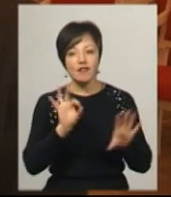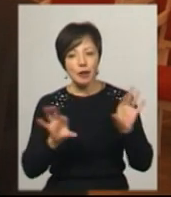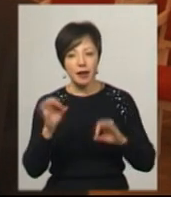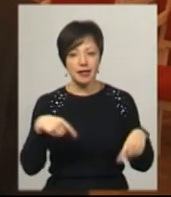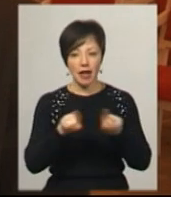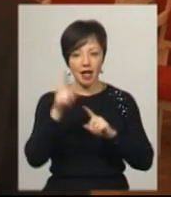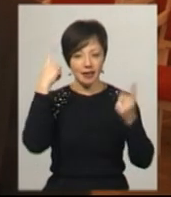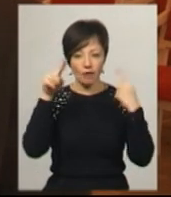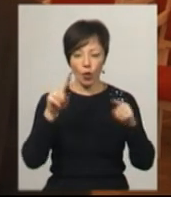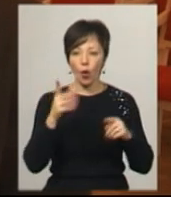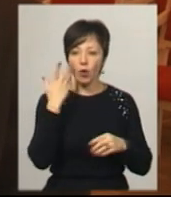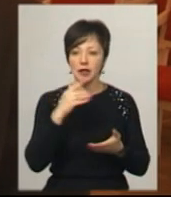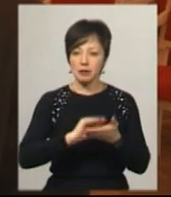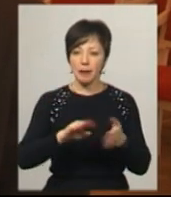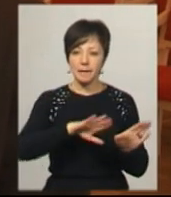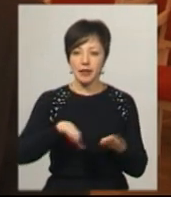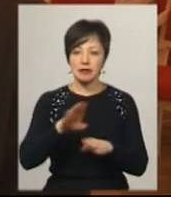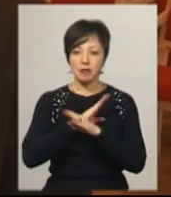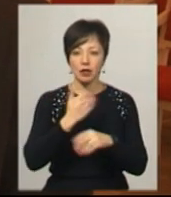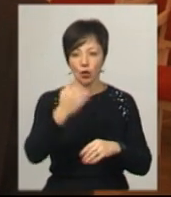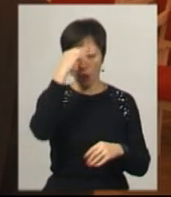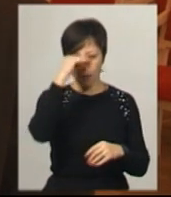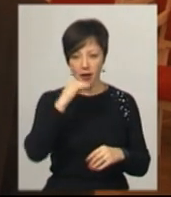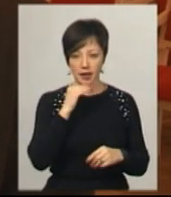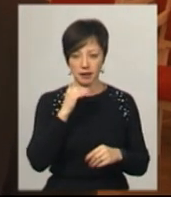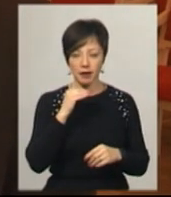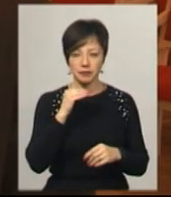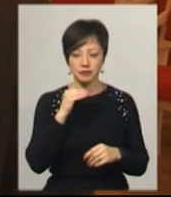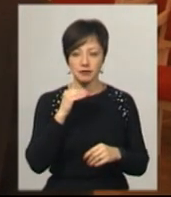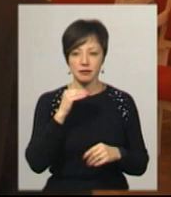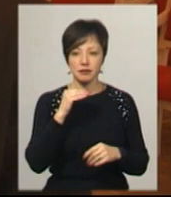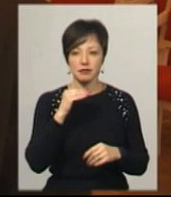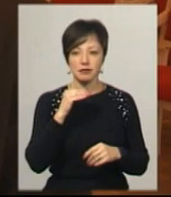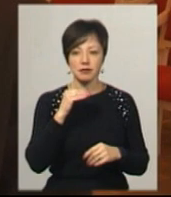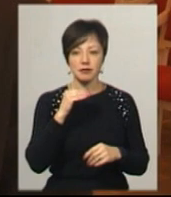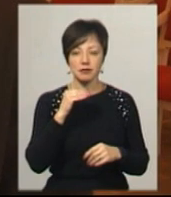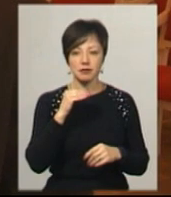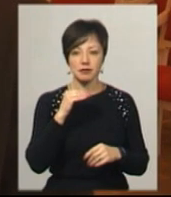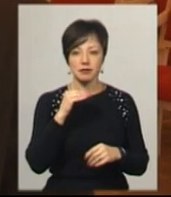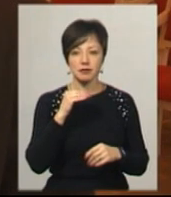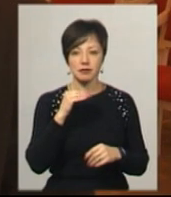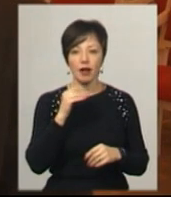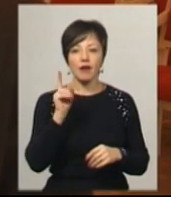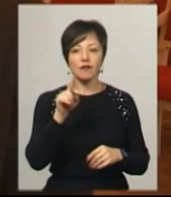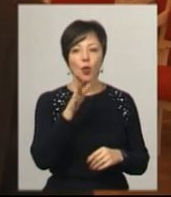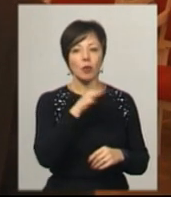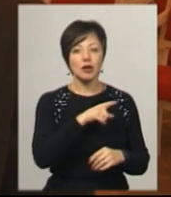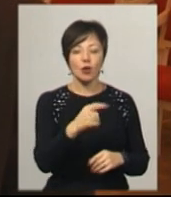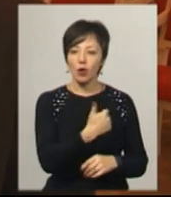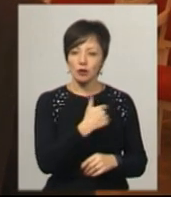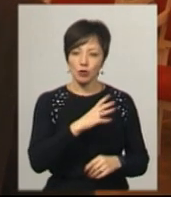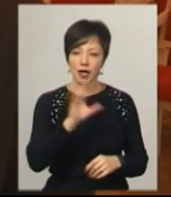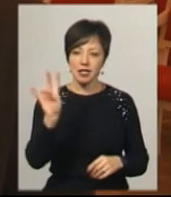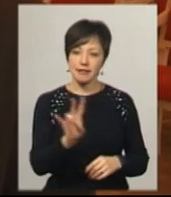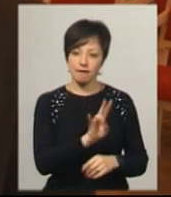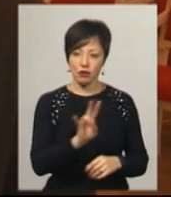Ліста, коли він написав уже після смерті його батька. А нам відомо, що в той період він дуже хотів бути